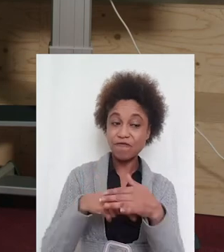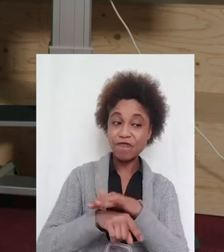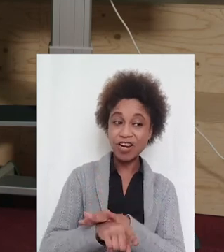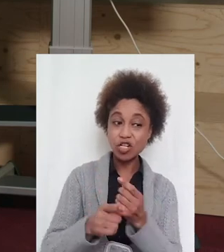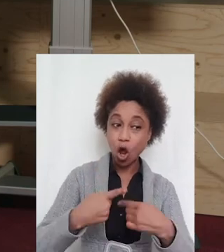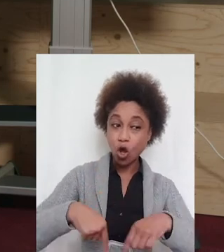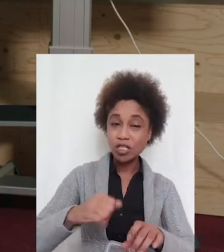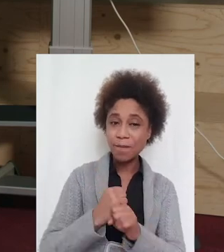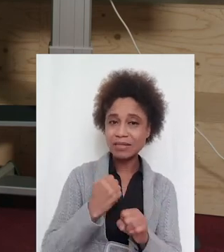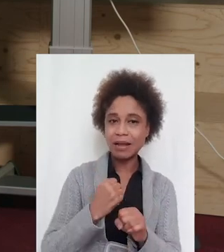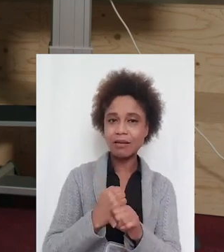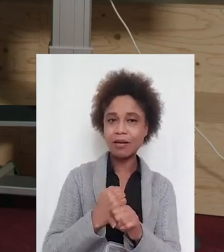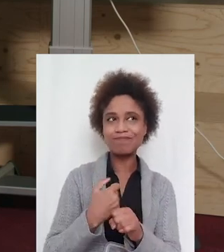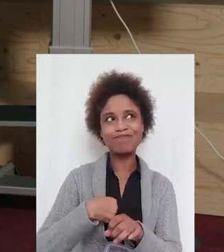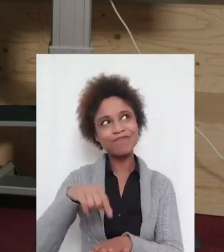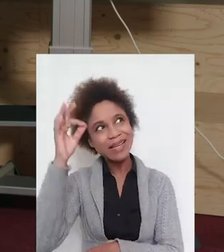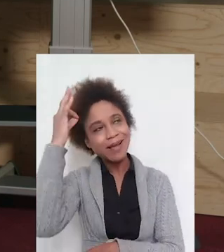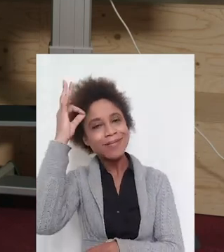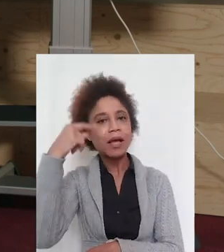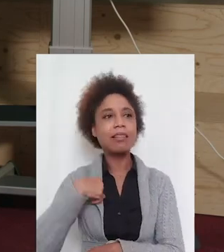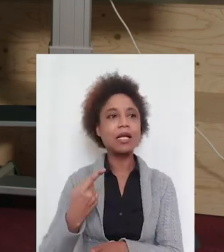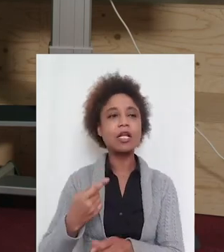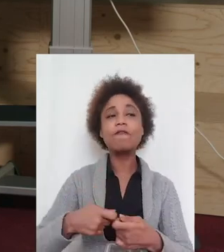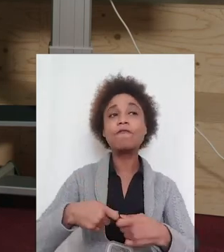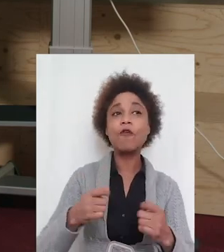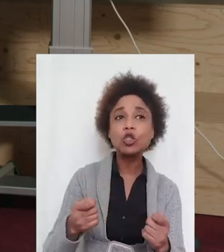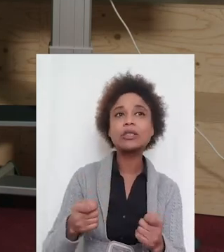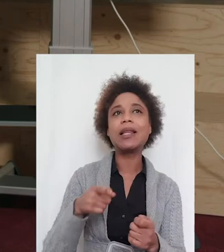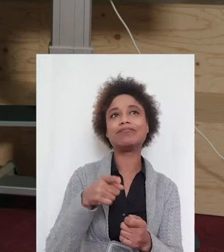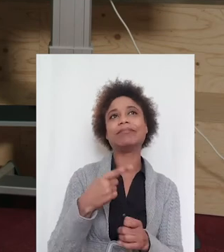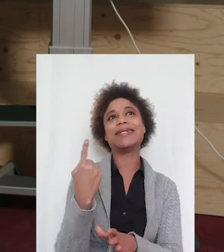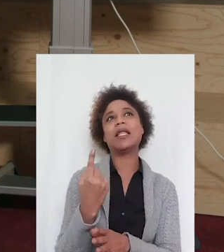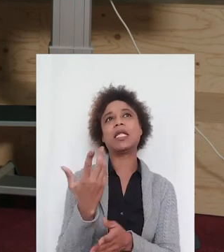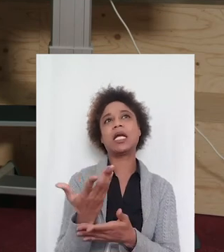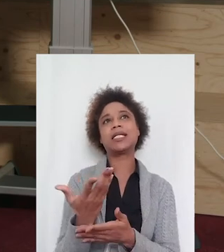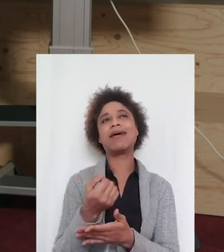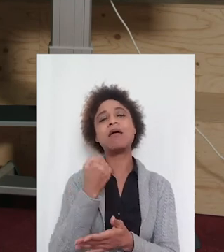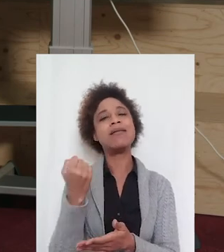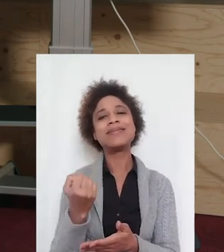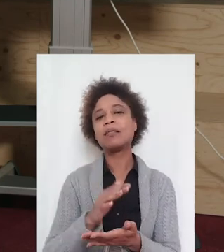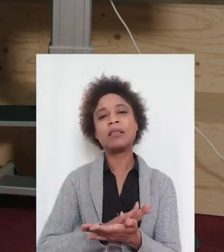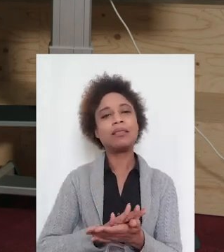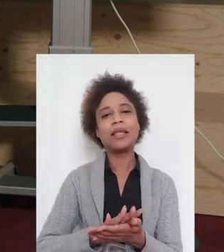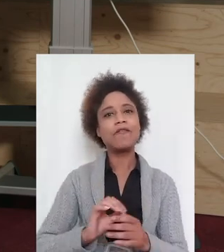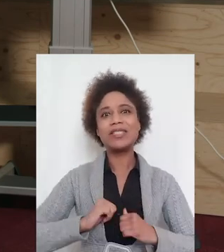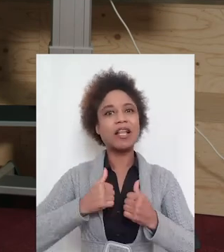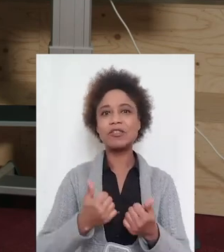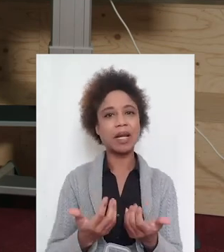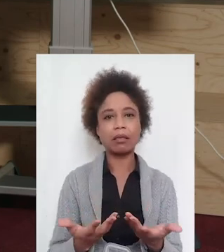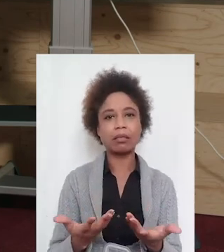onze praktijk hebben wij geleerd dat een voorstelling bezoeken alleen al nog altijd niet vanzelfsprekend